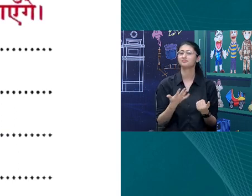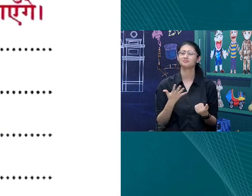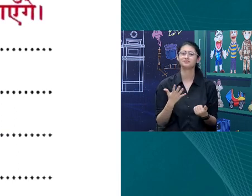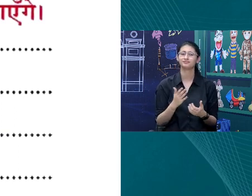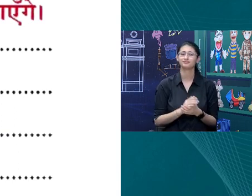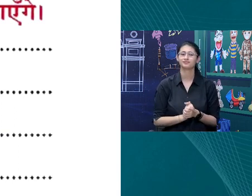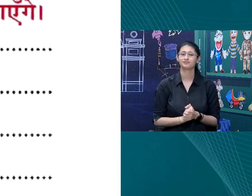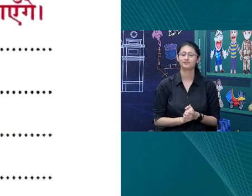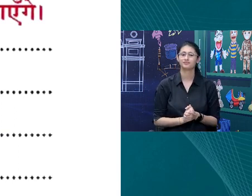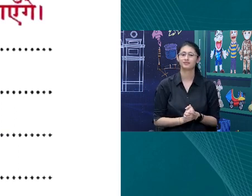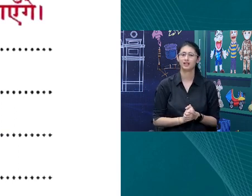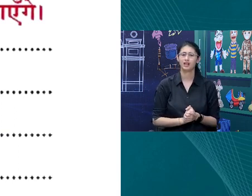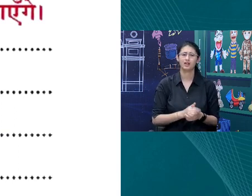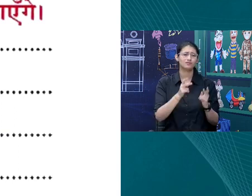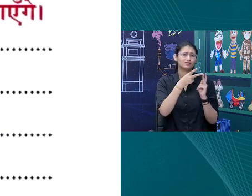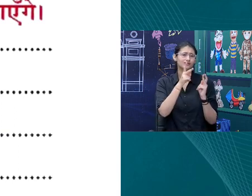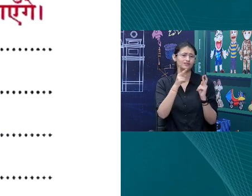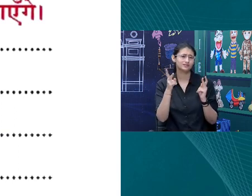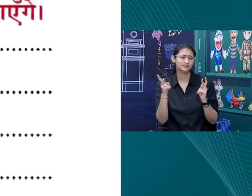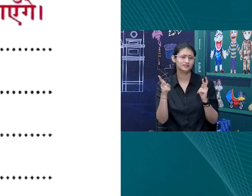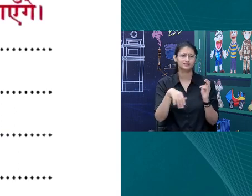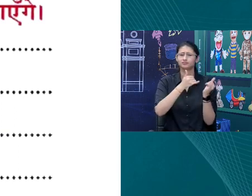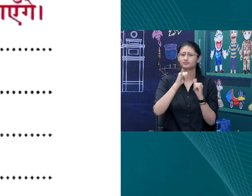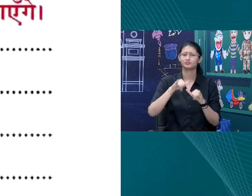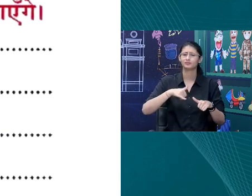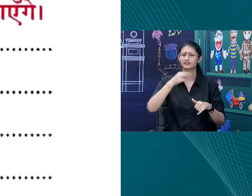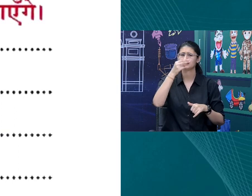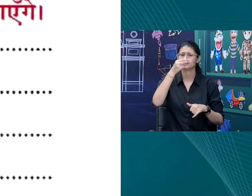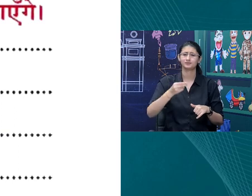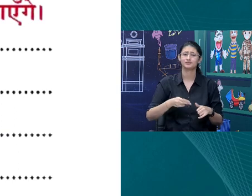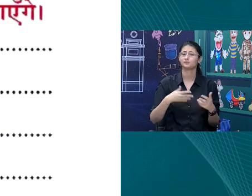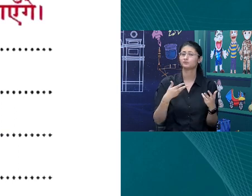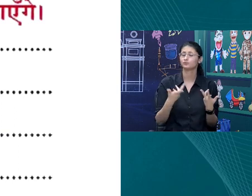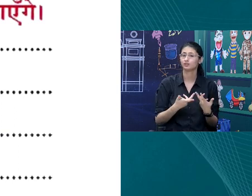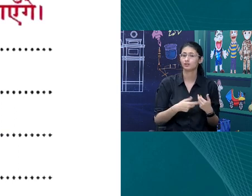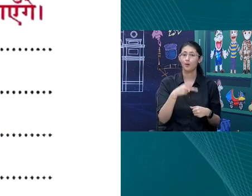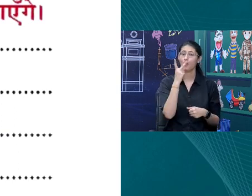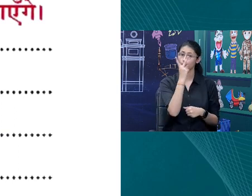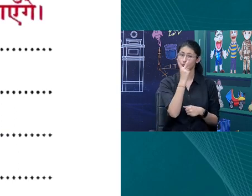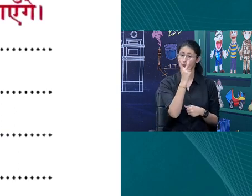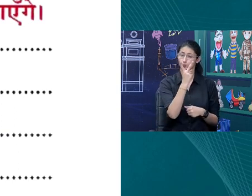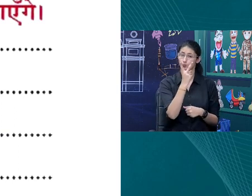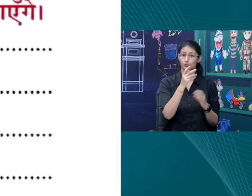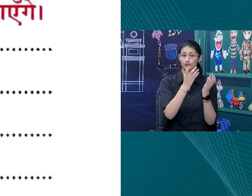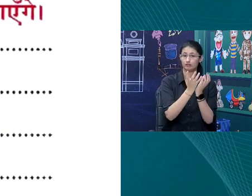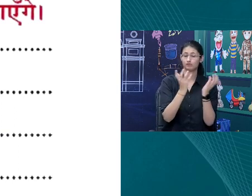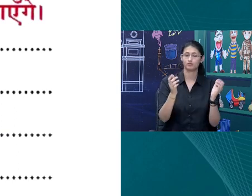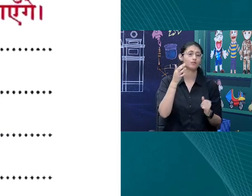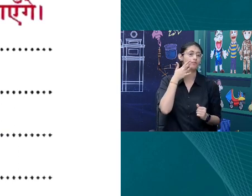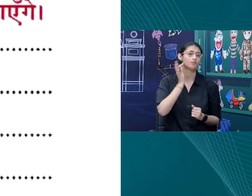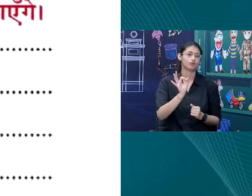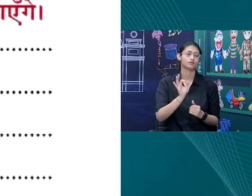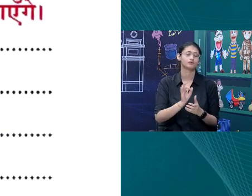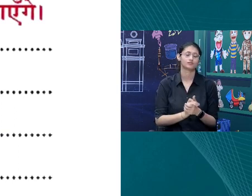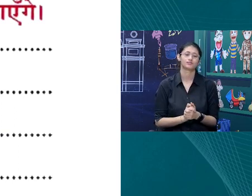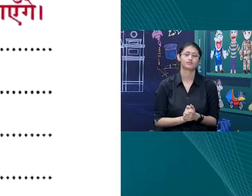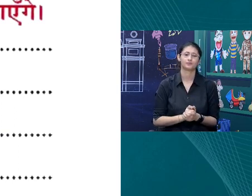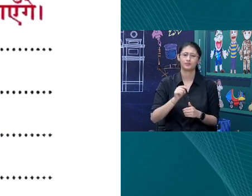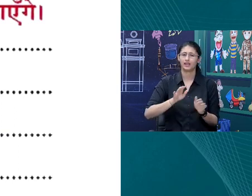खेल होना संभव नहीं है अब यह छोटी सी एक्टिविटी जा सकती है